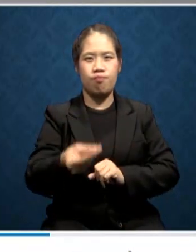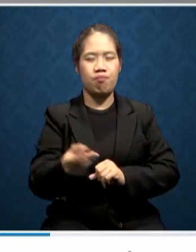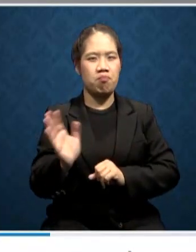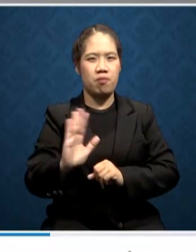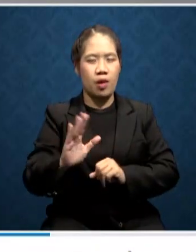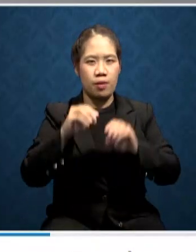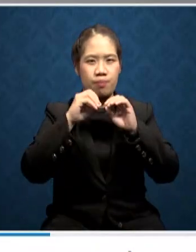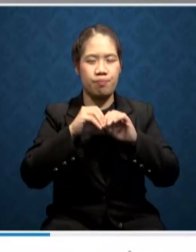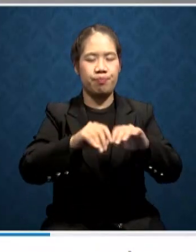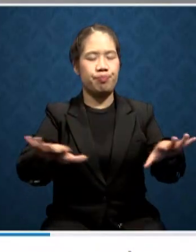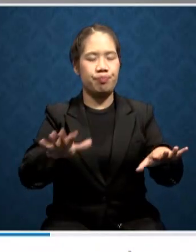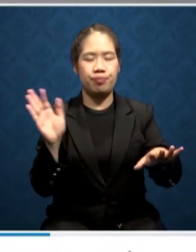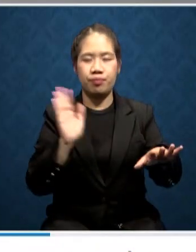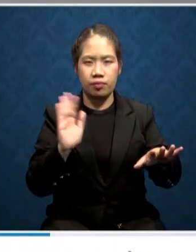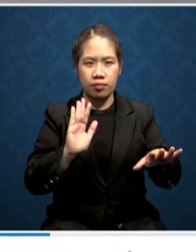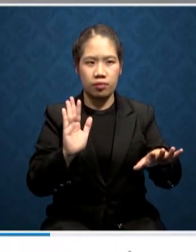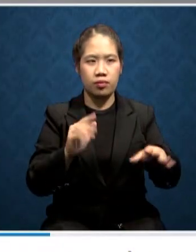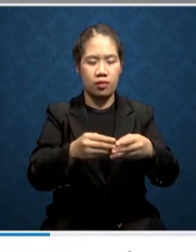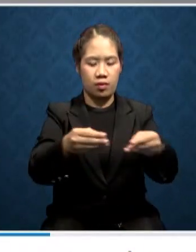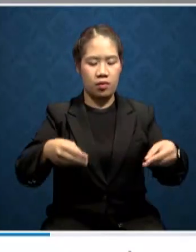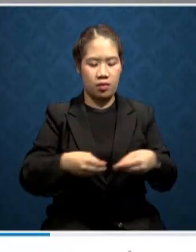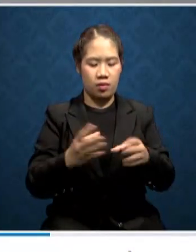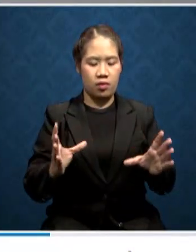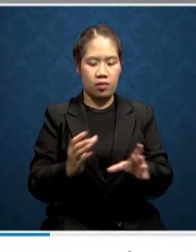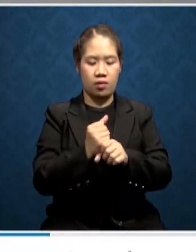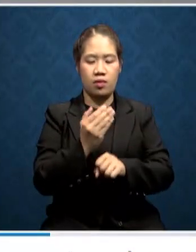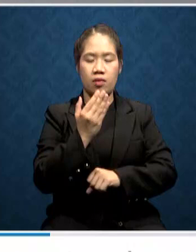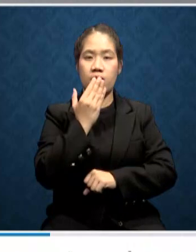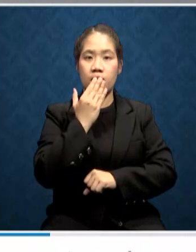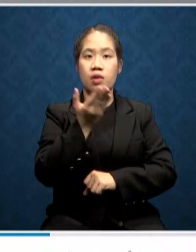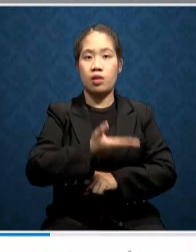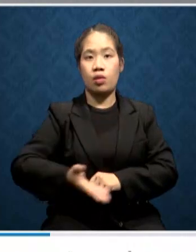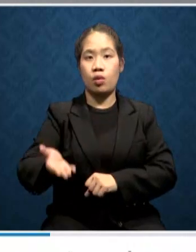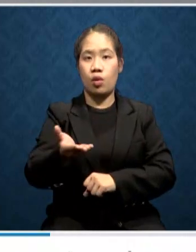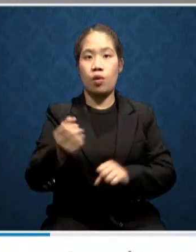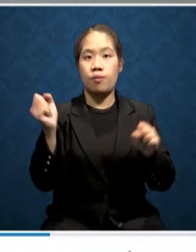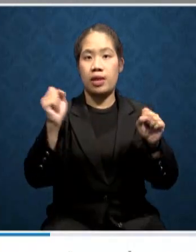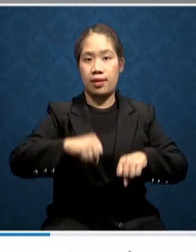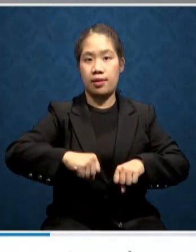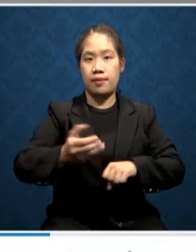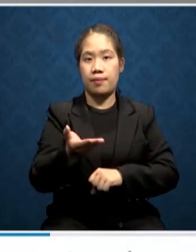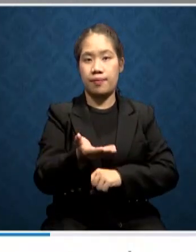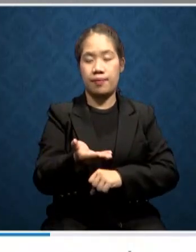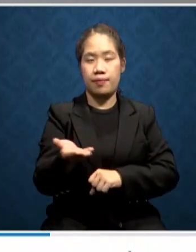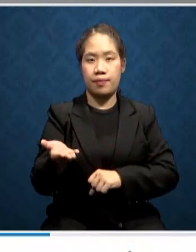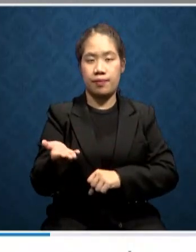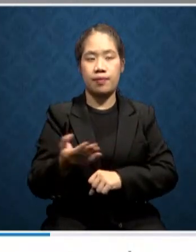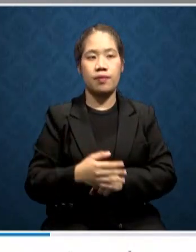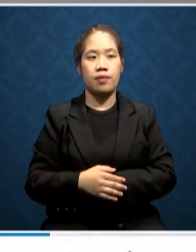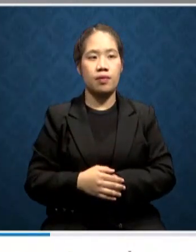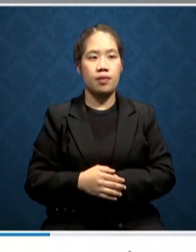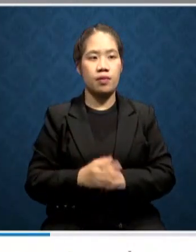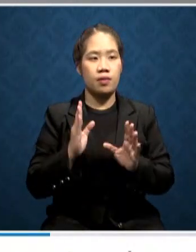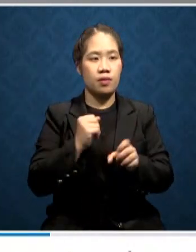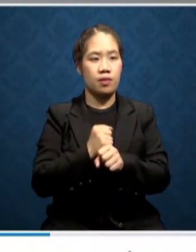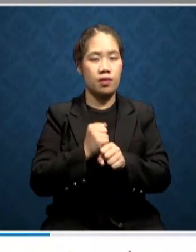ลับของกรรมการจึงต้องขอมติจากที่ประชุมครับครับเจ้าหน้าที่กดออดนะ